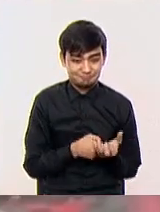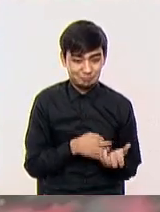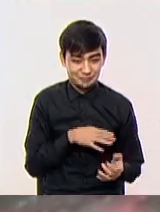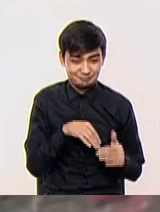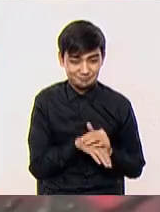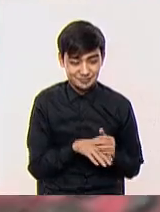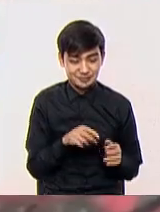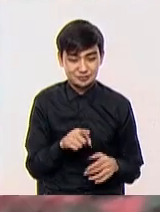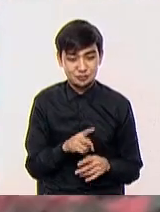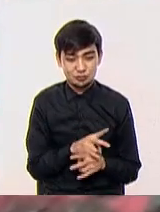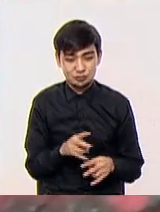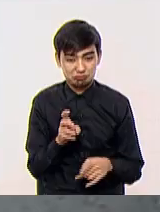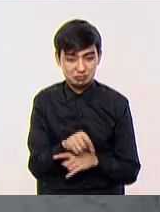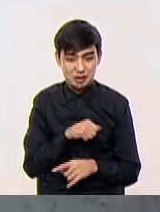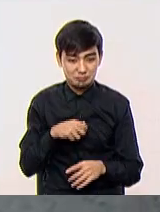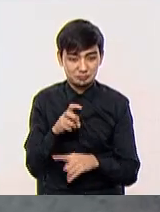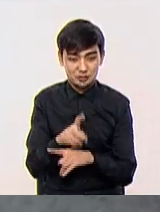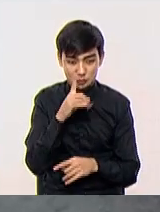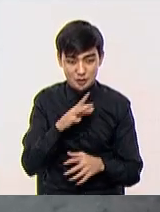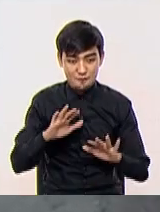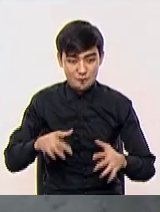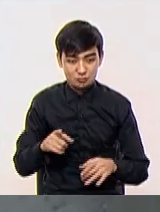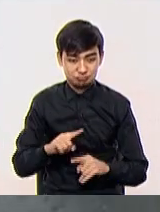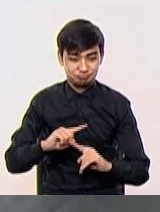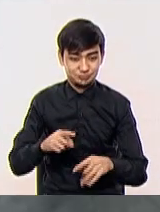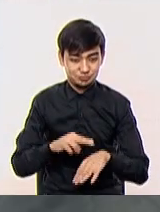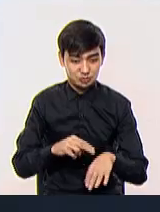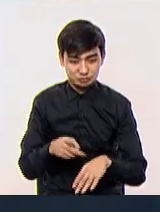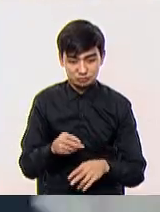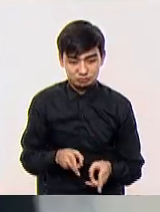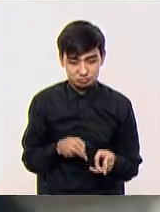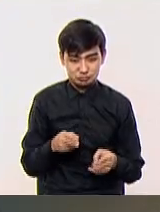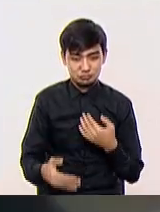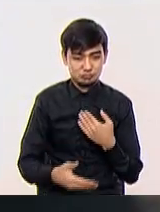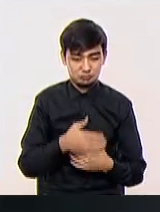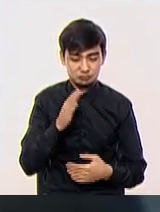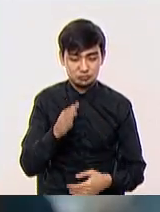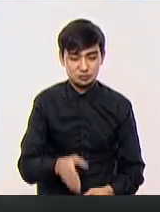дәрілерді өз еркімен бермеген азаматтар анықталған жағдайда қылмыстық жауапкершілікке тартылады.